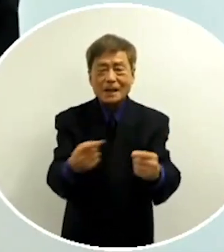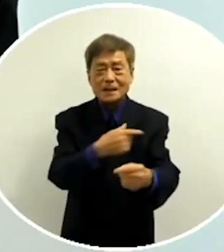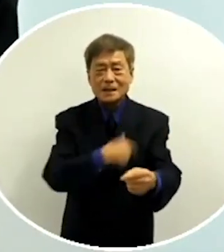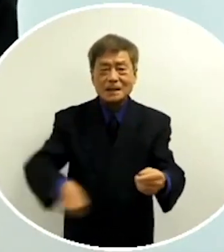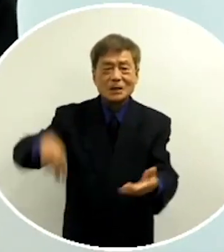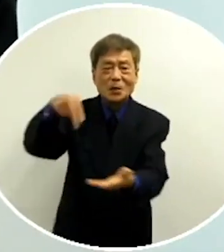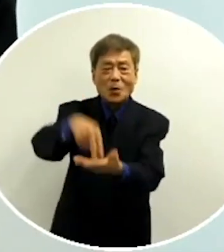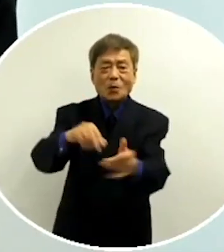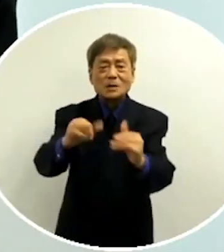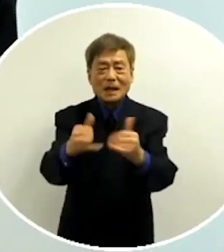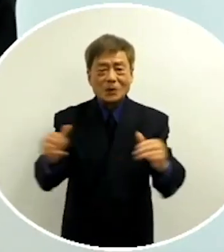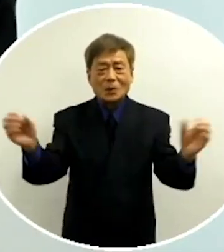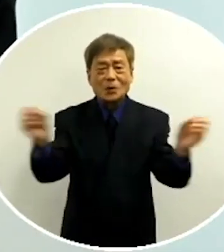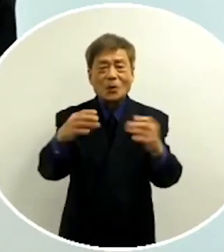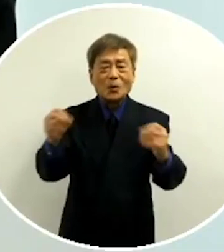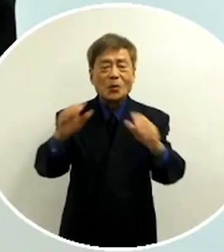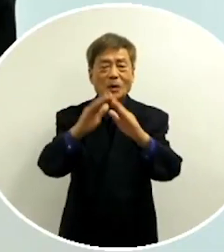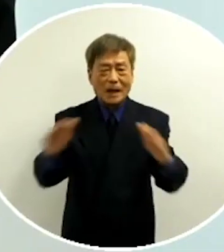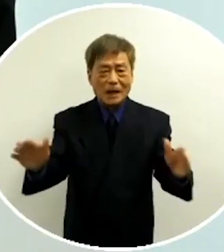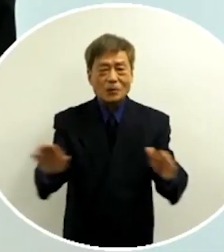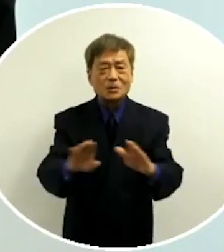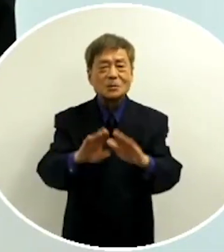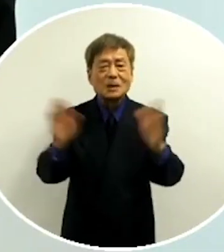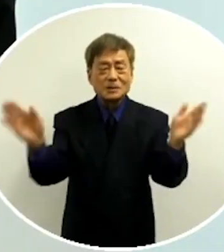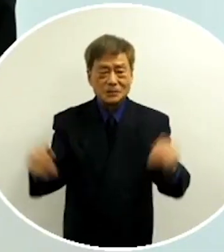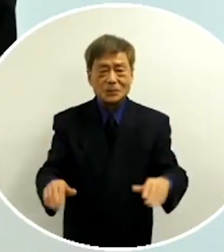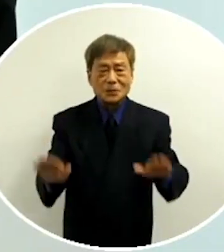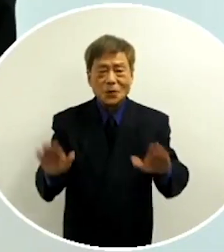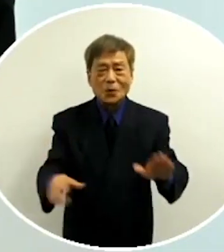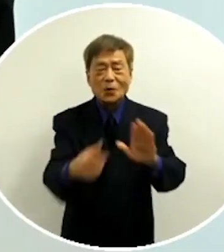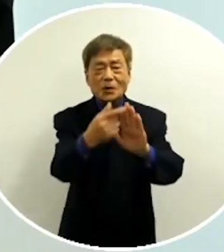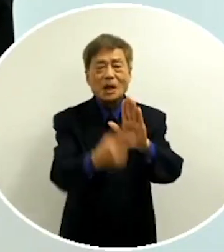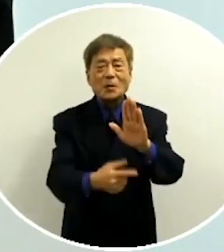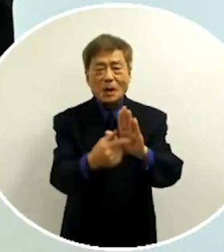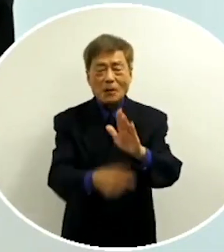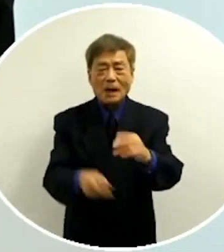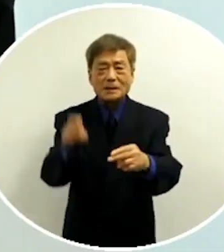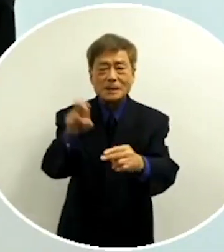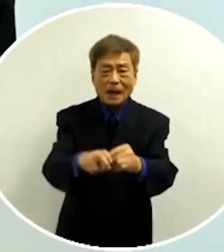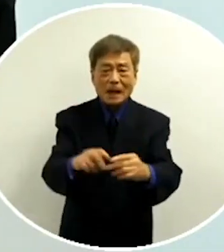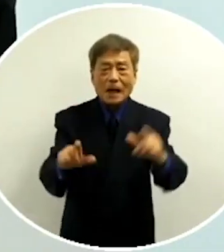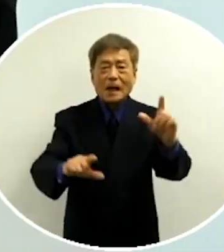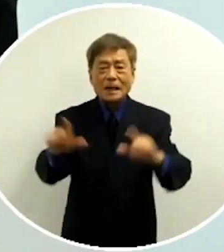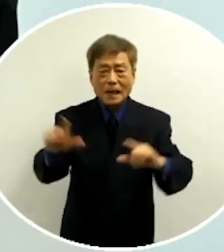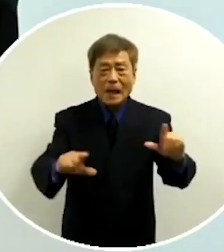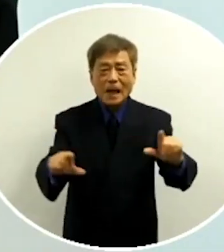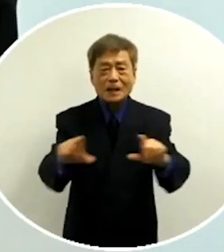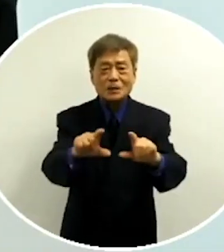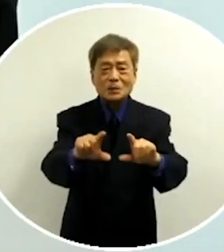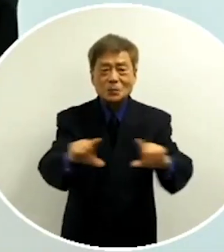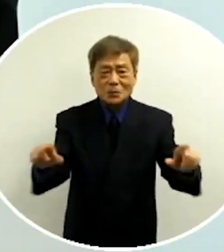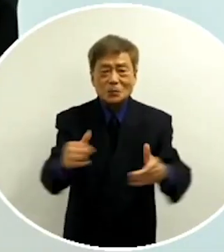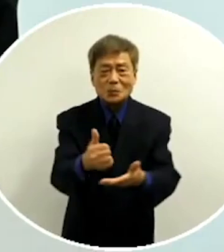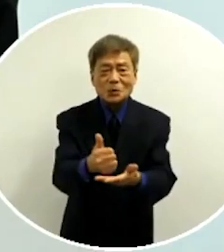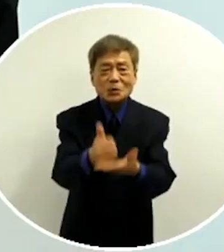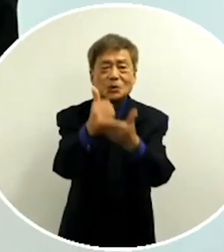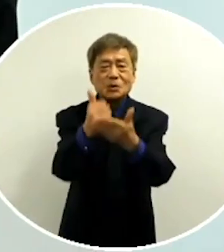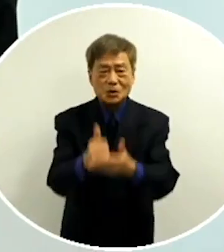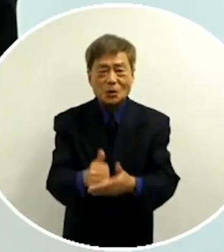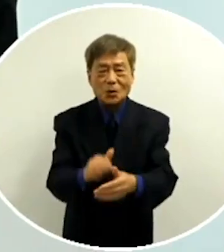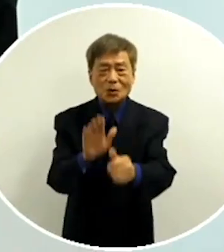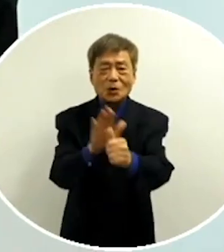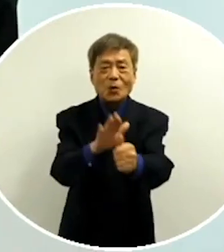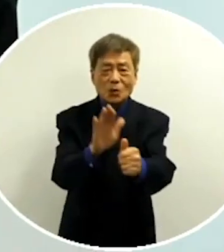は参加型民主主義の実現に向けてをテーマとした当院協力党員の皆様